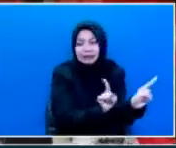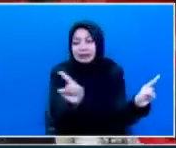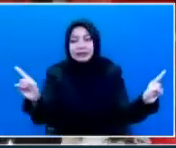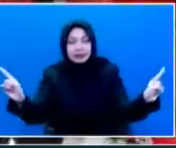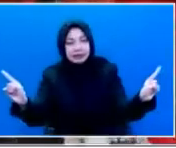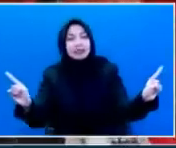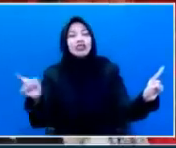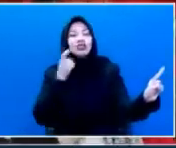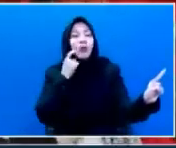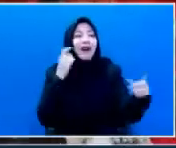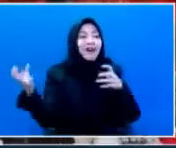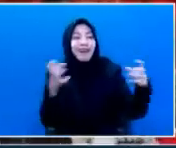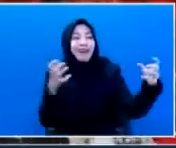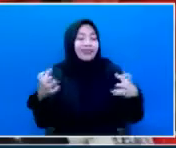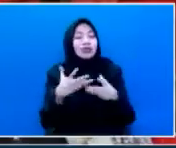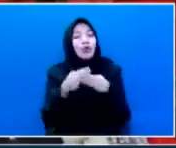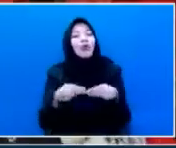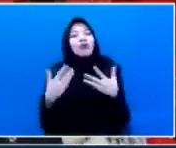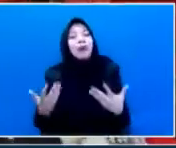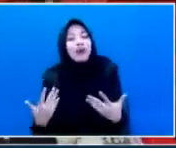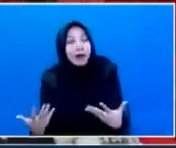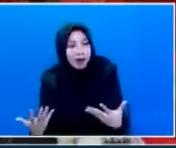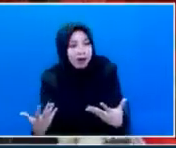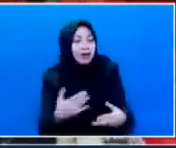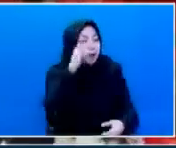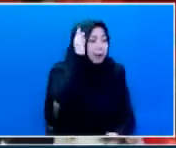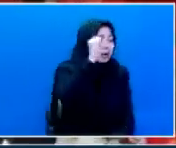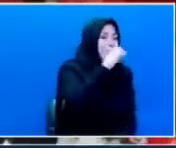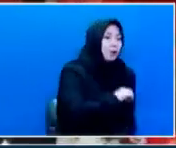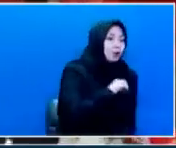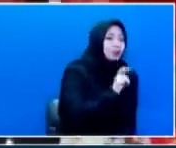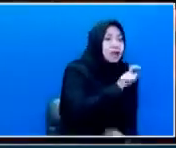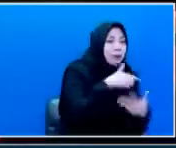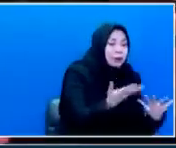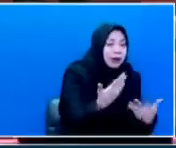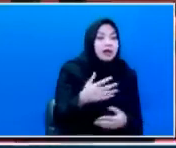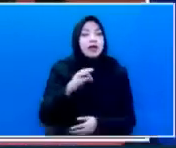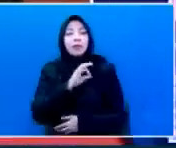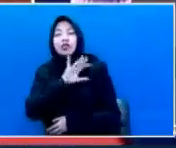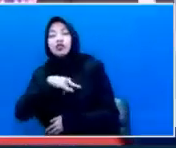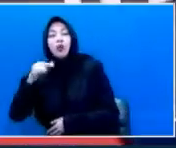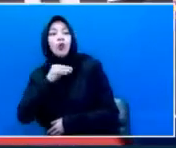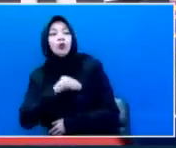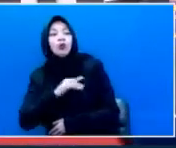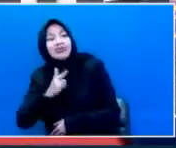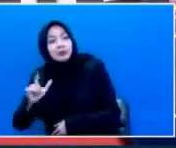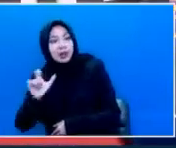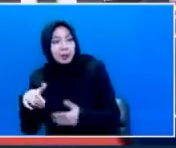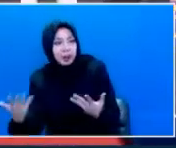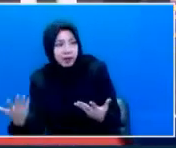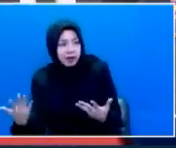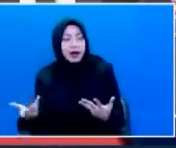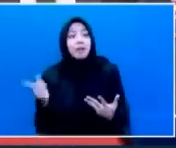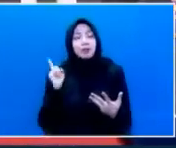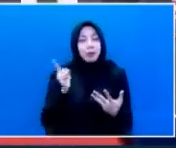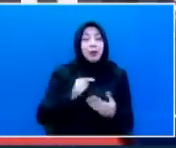win-win antara kedua belah pihak ini yang terjadi sekarang kan justru PD perjuangan yang melahirkan Presiden